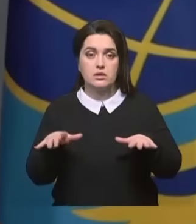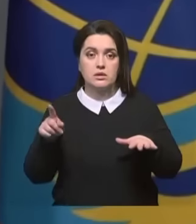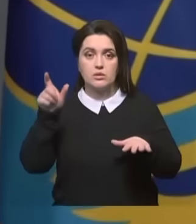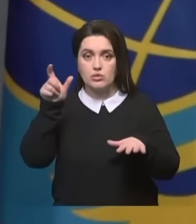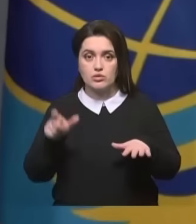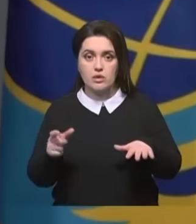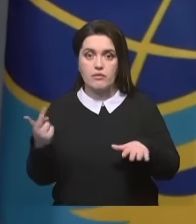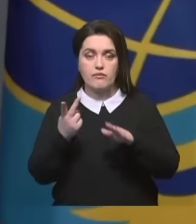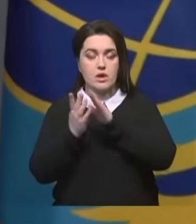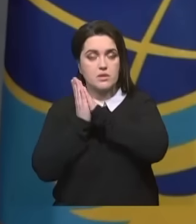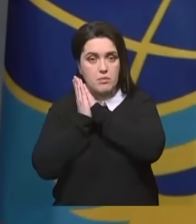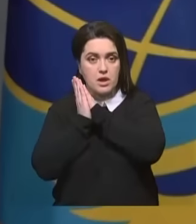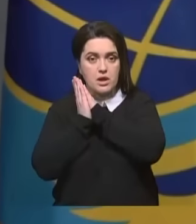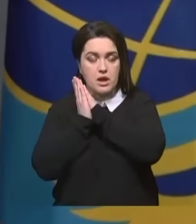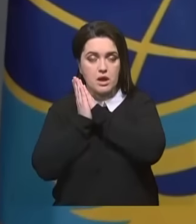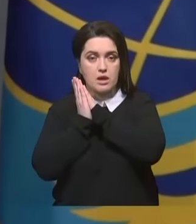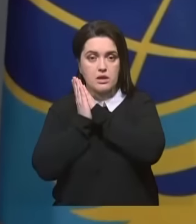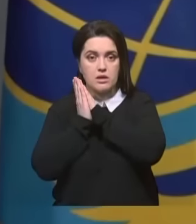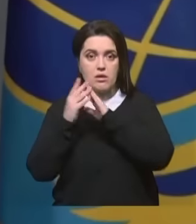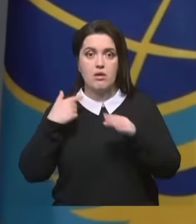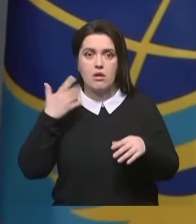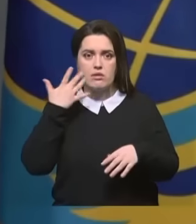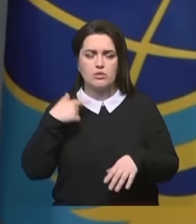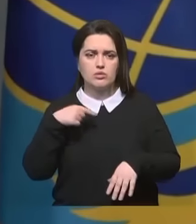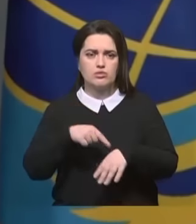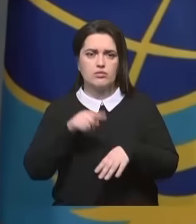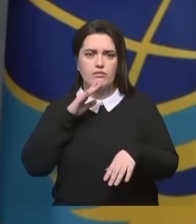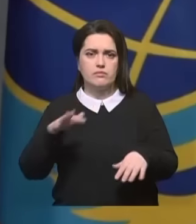говорит, они оба спали. И говорит, я, когда почувствовал, что идет